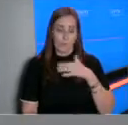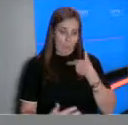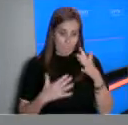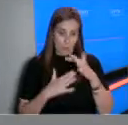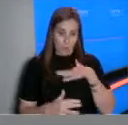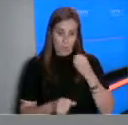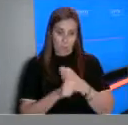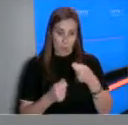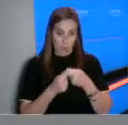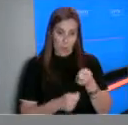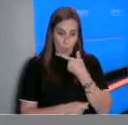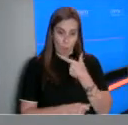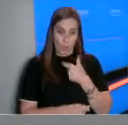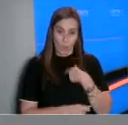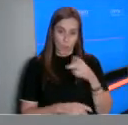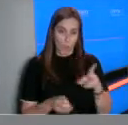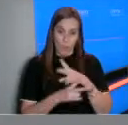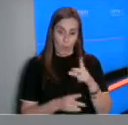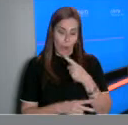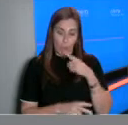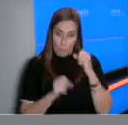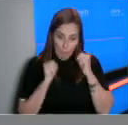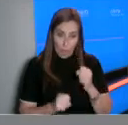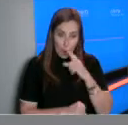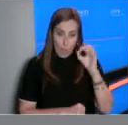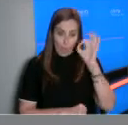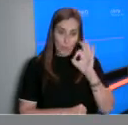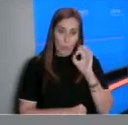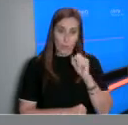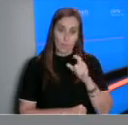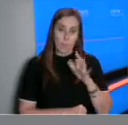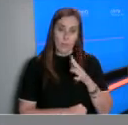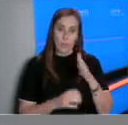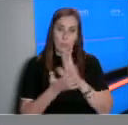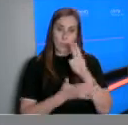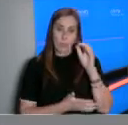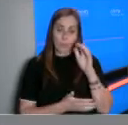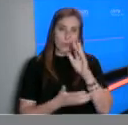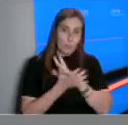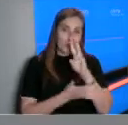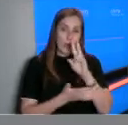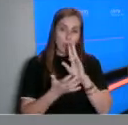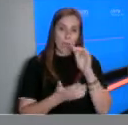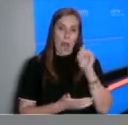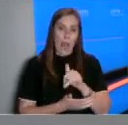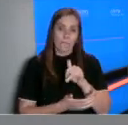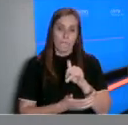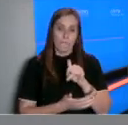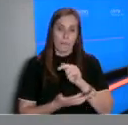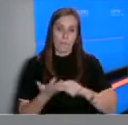שאני אישית ערכתי, ושוב, אני לא יכולה להתחייב ב-100% על המספר, זה סביבות ה-12,000